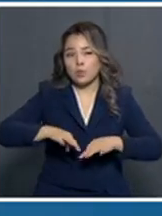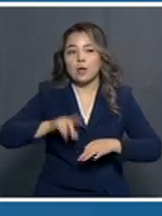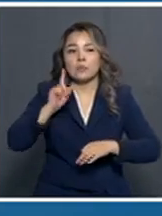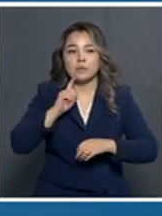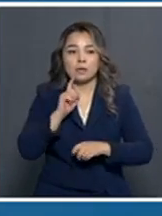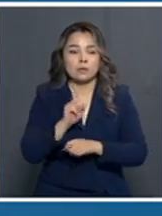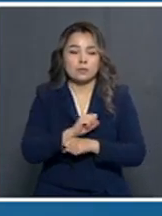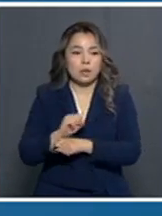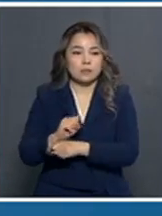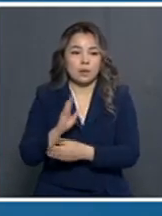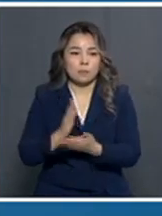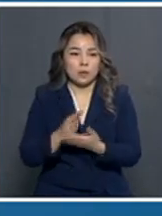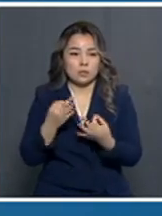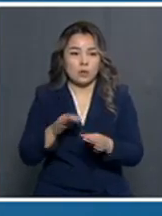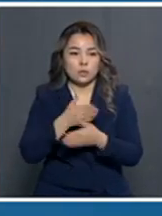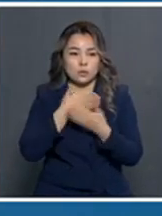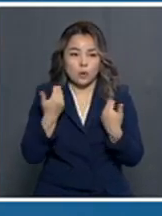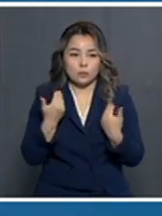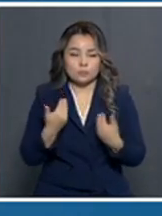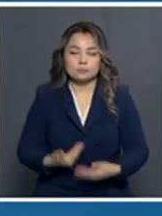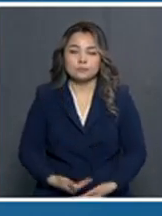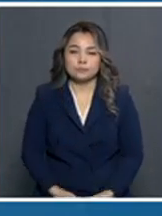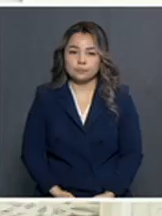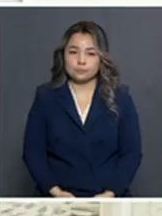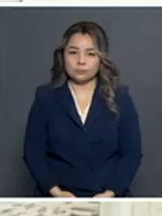жүруге шектеу рұқсат берілмеген.